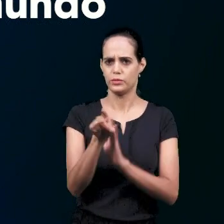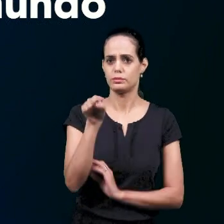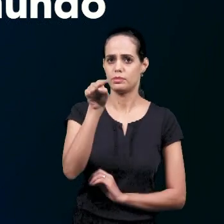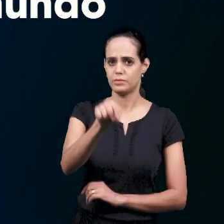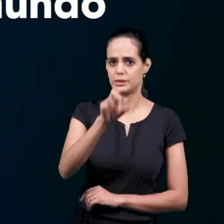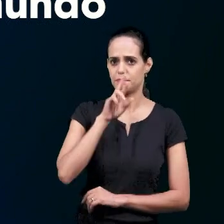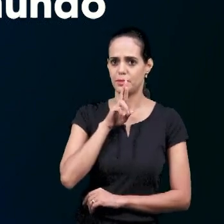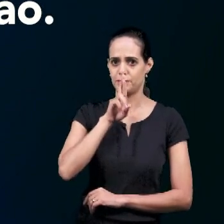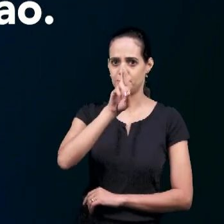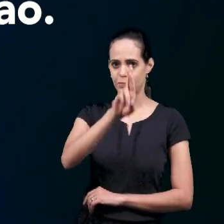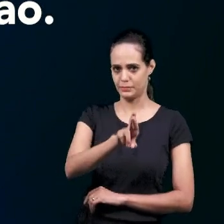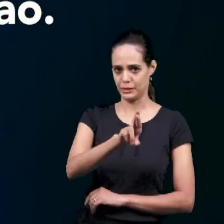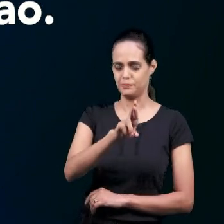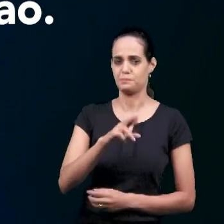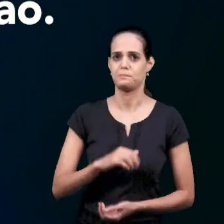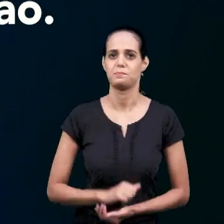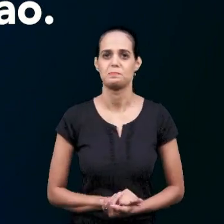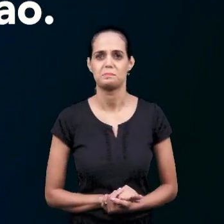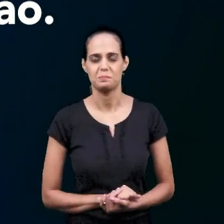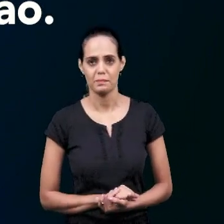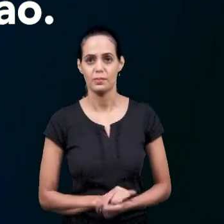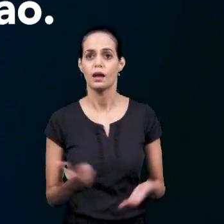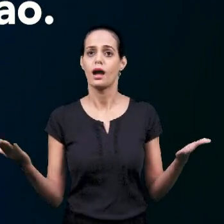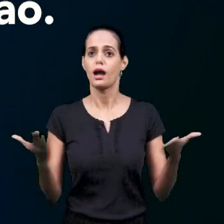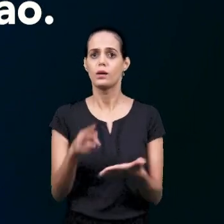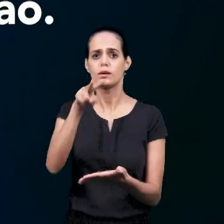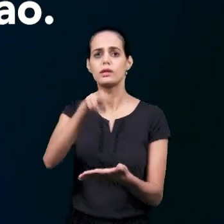Alors, Giovanni, on va te faire quelques questions.